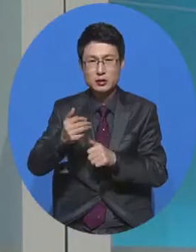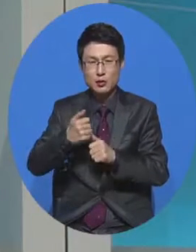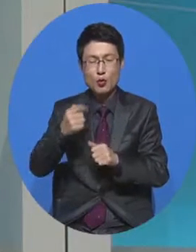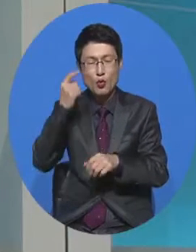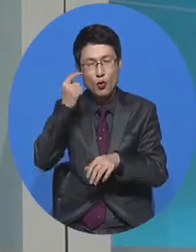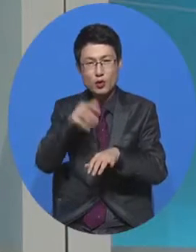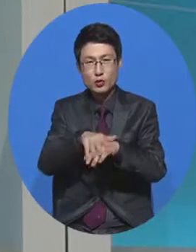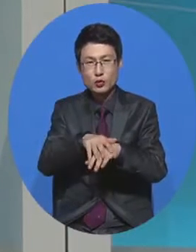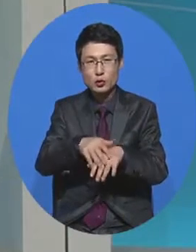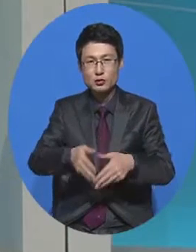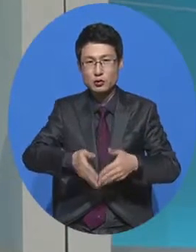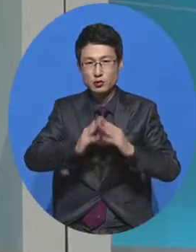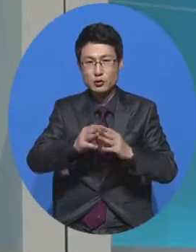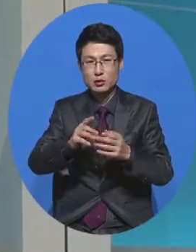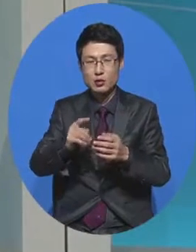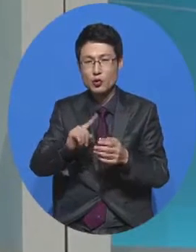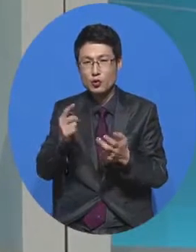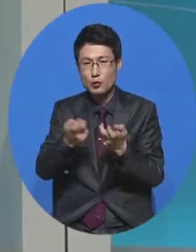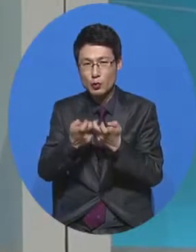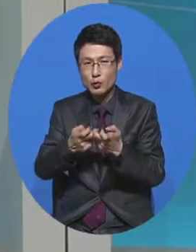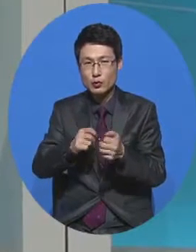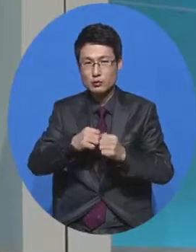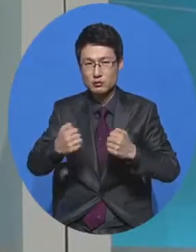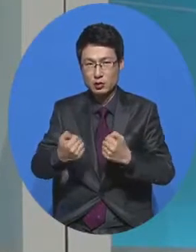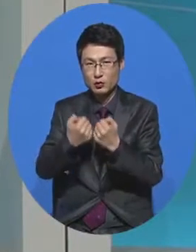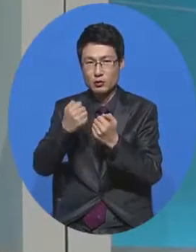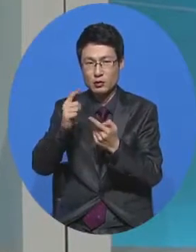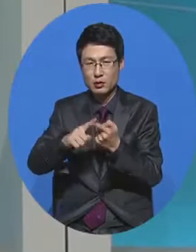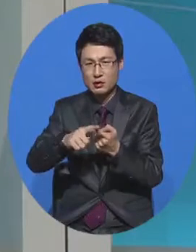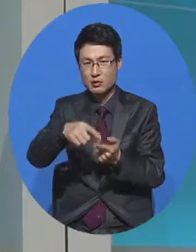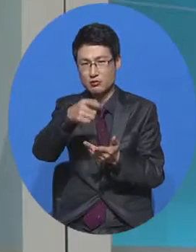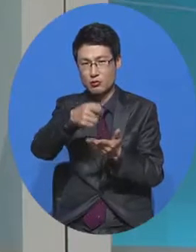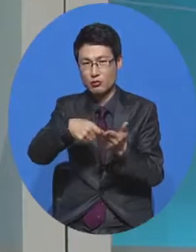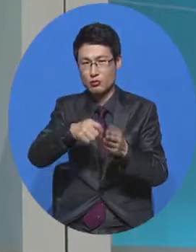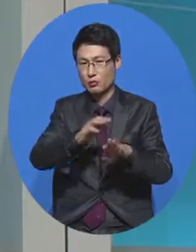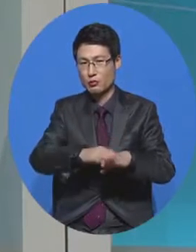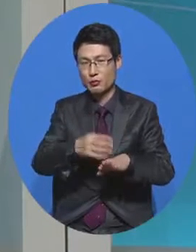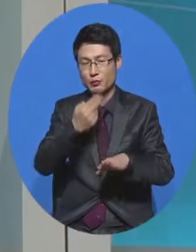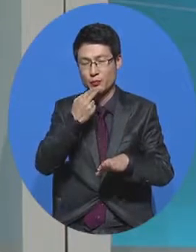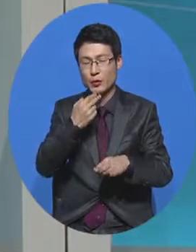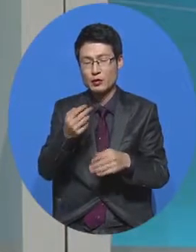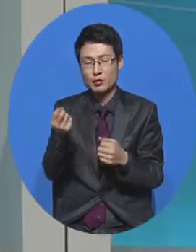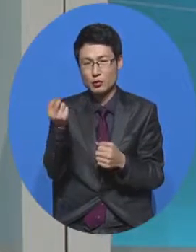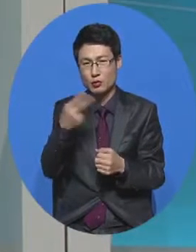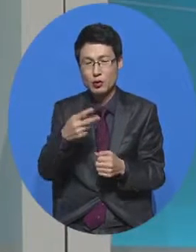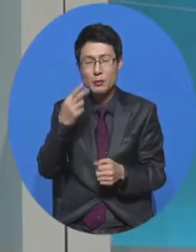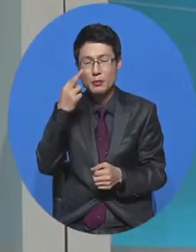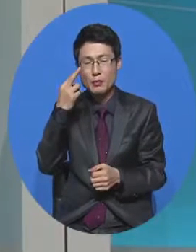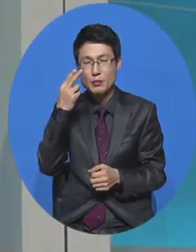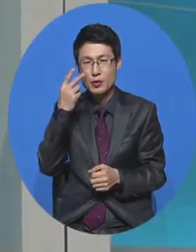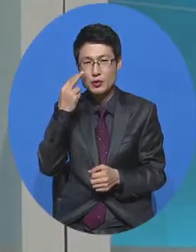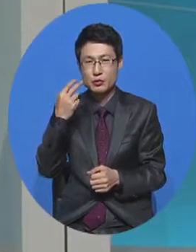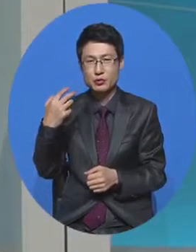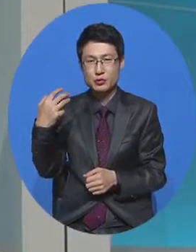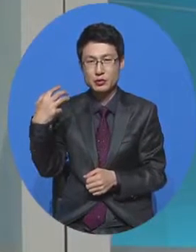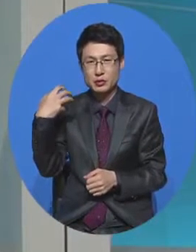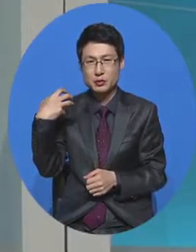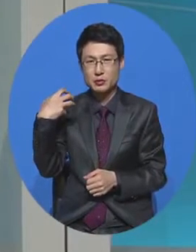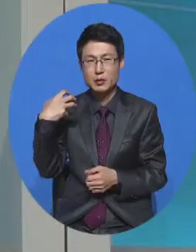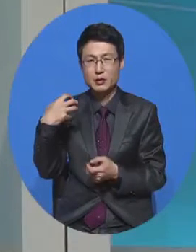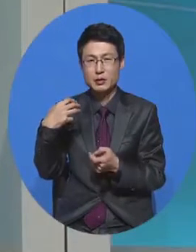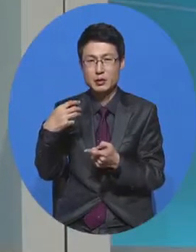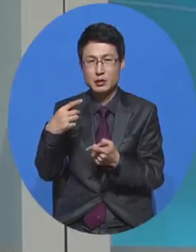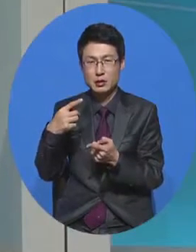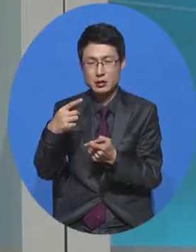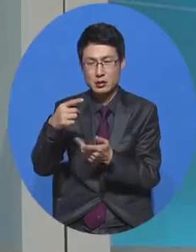조직되어 있고 어떻게 싸우는지 에 대해서는 일언반구 소 수리 없구요 그 다음에 이제 미국의 책임 부분에 관한